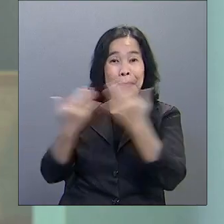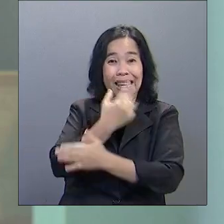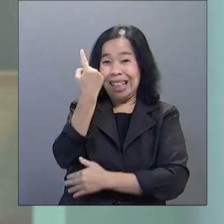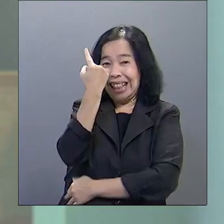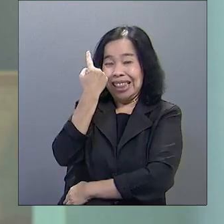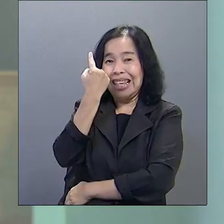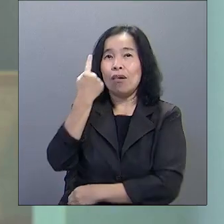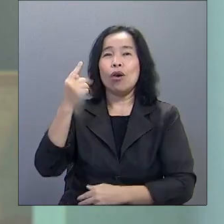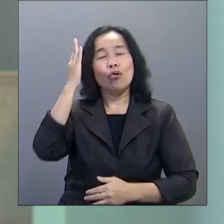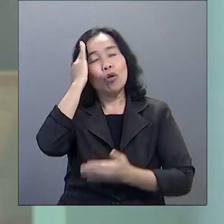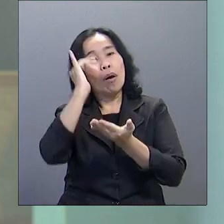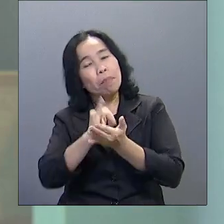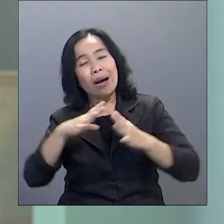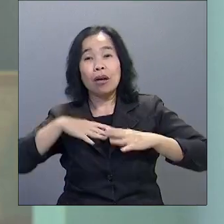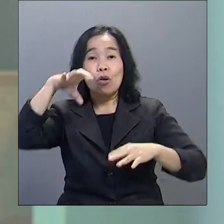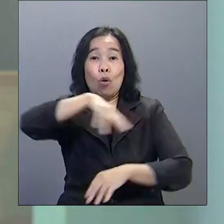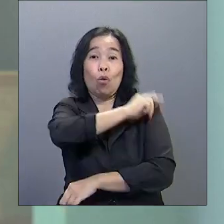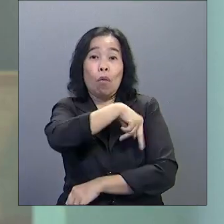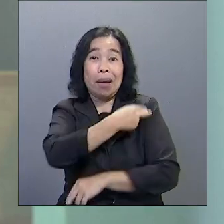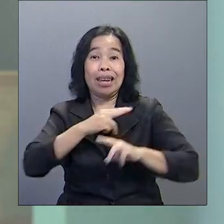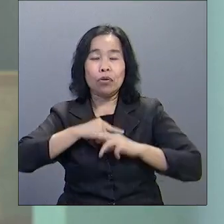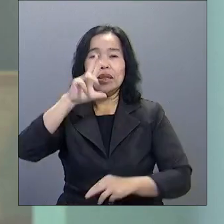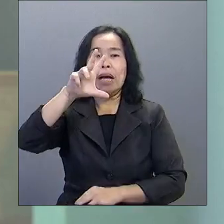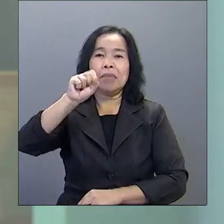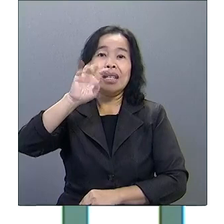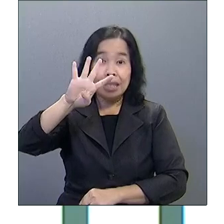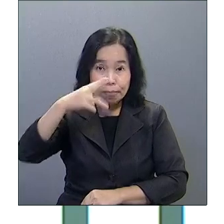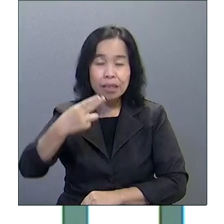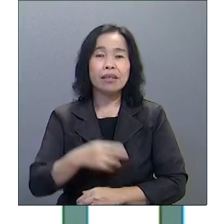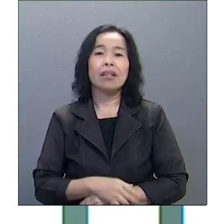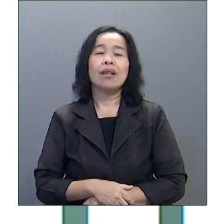นอนอันนี้เป็นโรงพยาบาลเอกชน 340,000บาทค่ะ